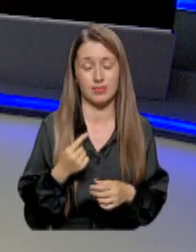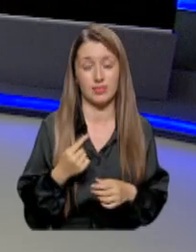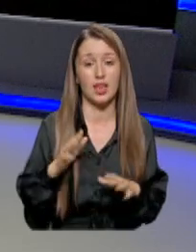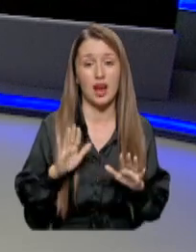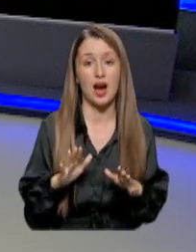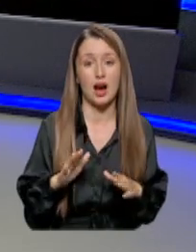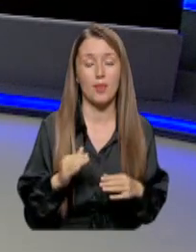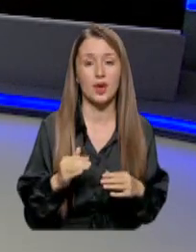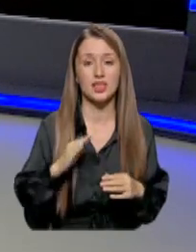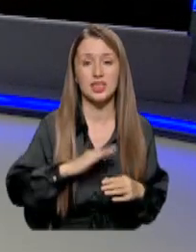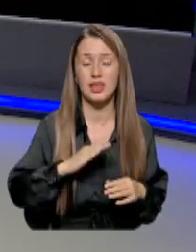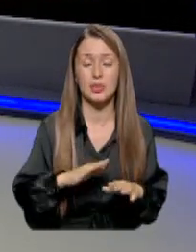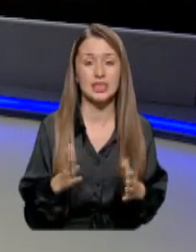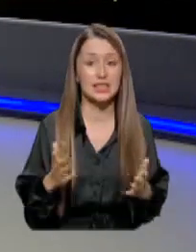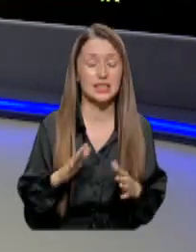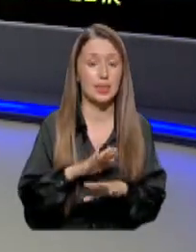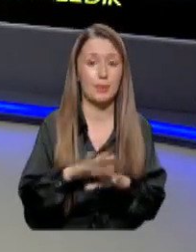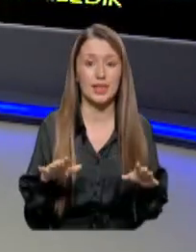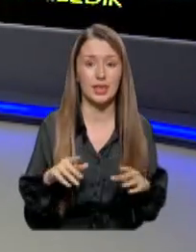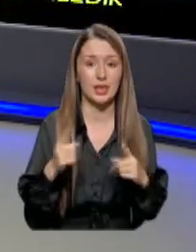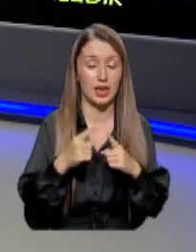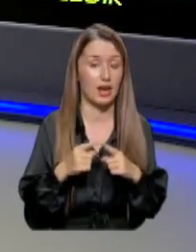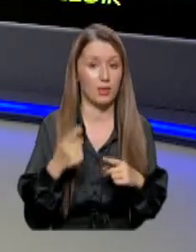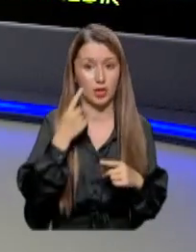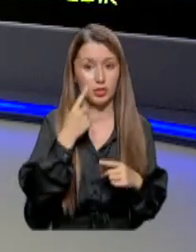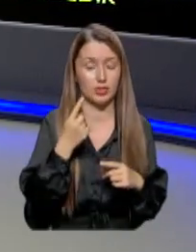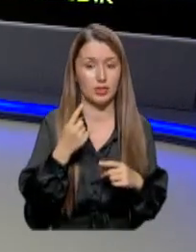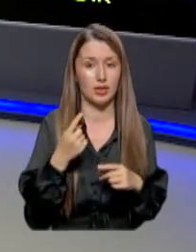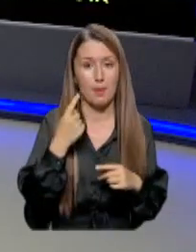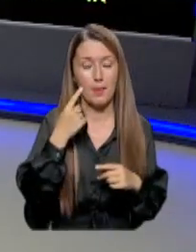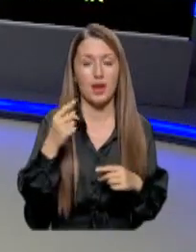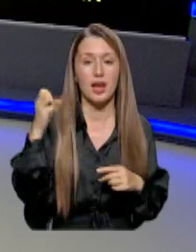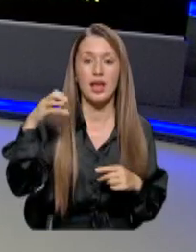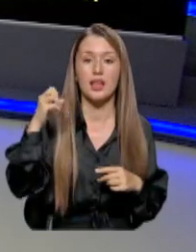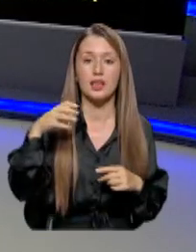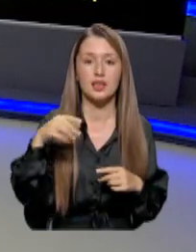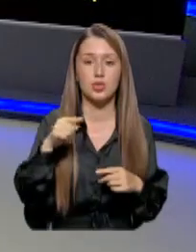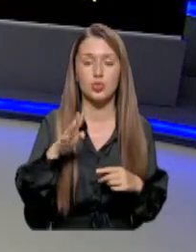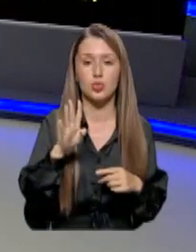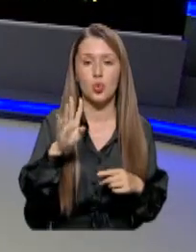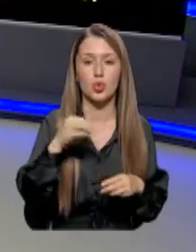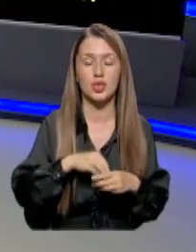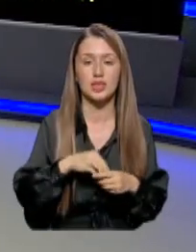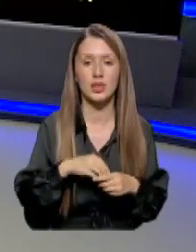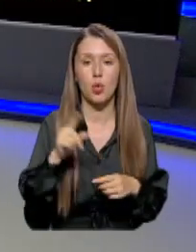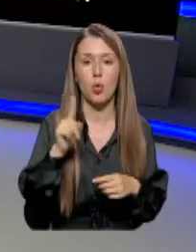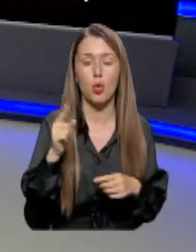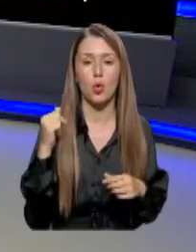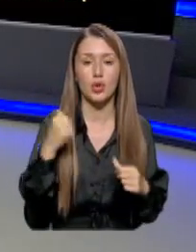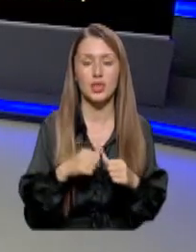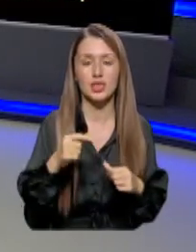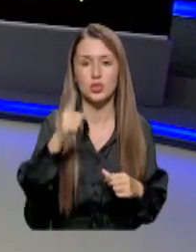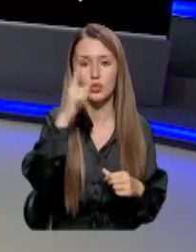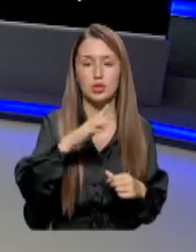sabır eşiği nasıl aşıldı? Rakamlar gösteriyor. Bakınız şimdi, elektriğe şu 4 yılda 10 kez